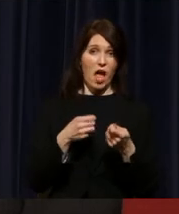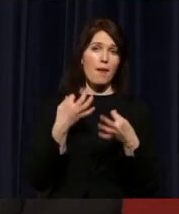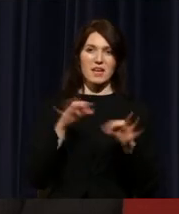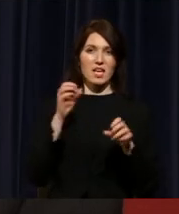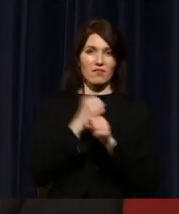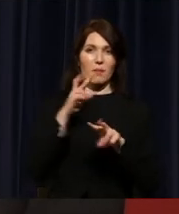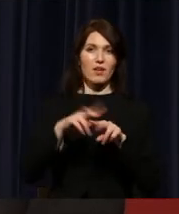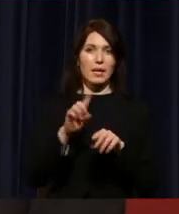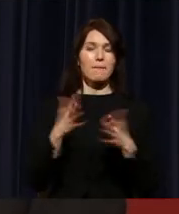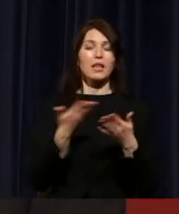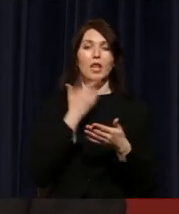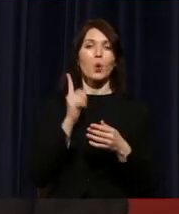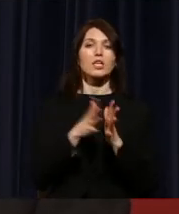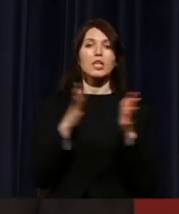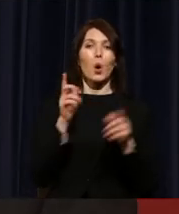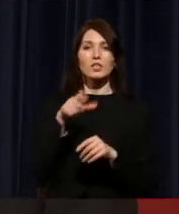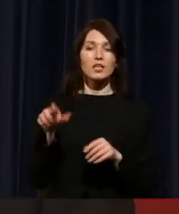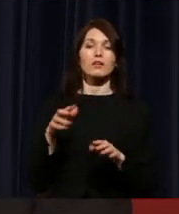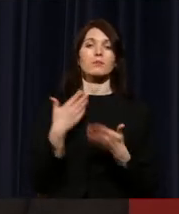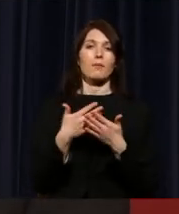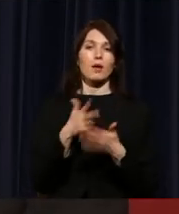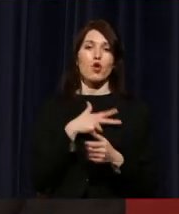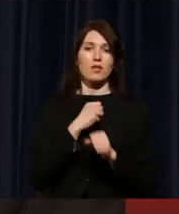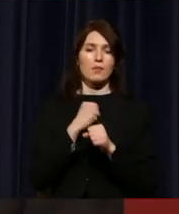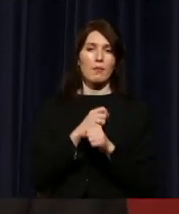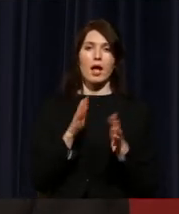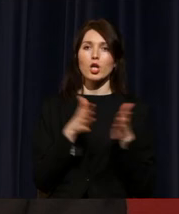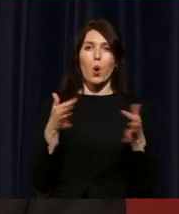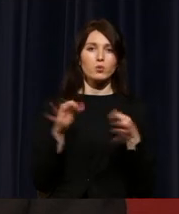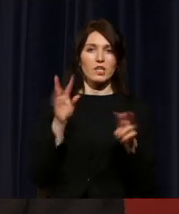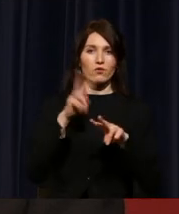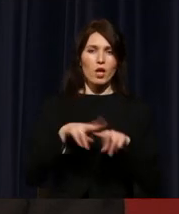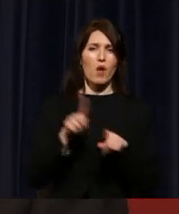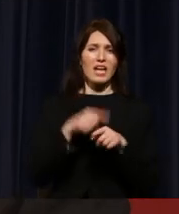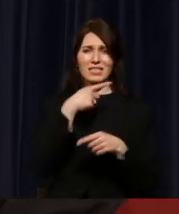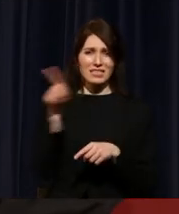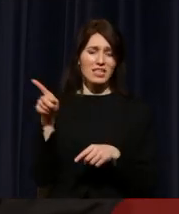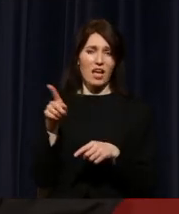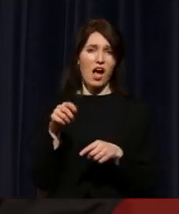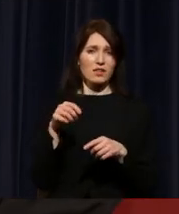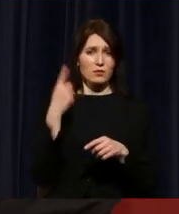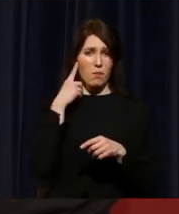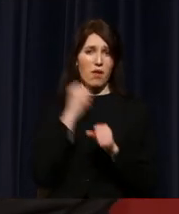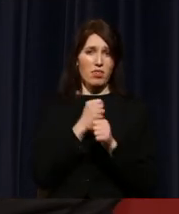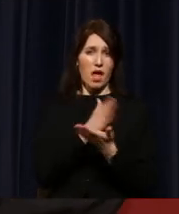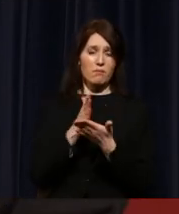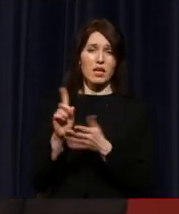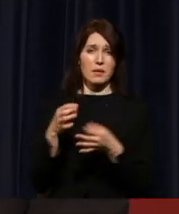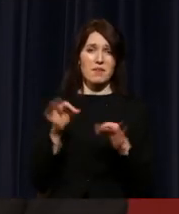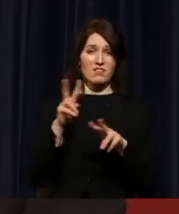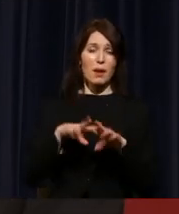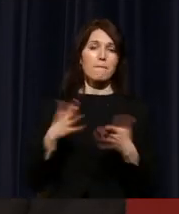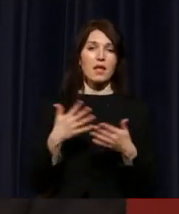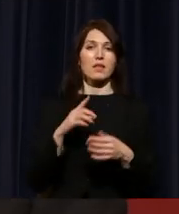daudz to cilvēku, nu, teiksim, sociālo darbā ir ļoti daudz vakances. Es pieņemu arī citās profesijās Latvijā, bet sociālo darbā šobrīd ir dubultas priedzes,